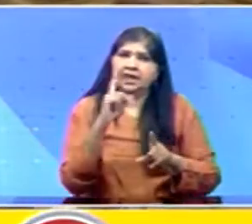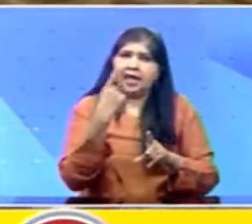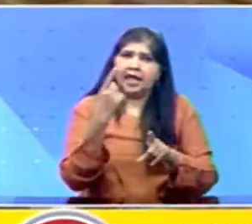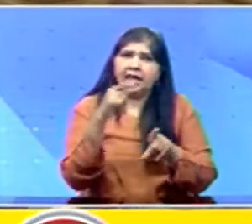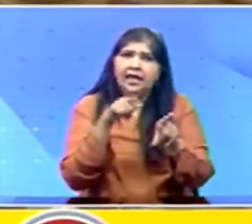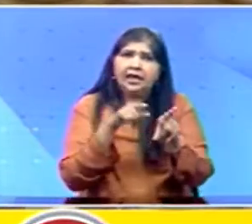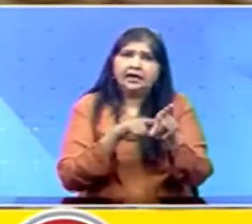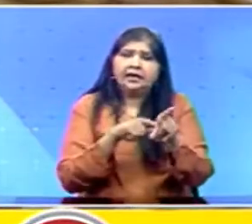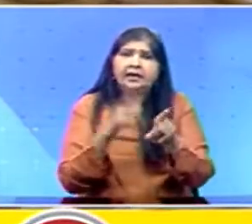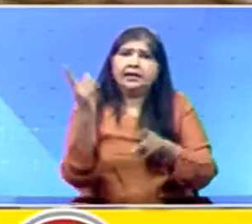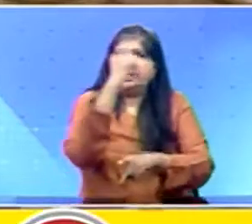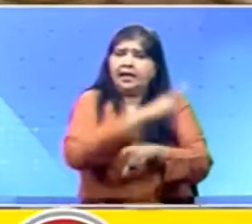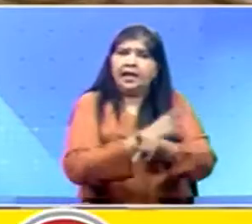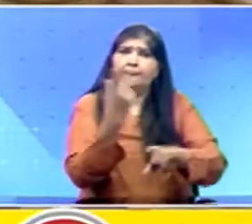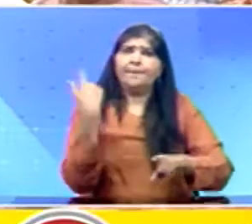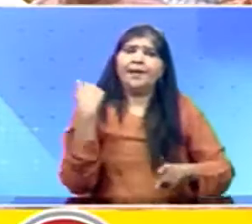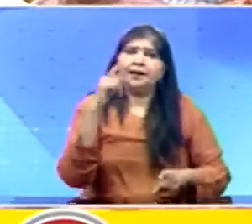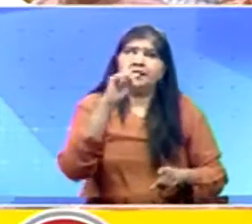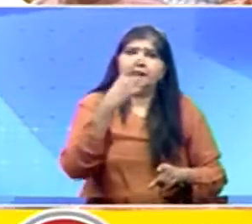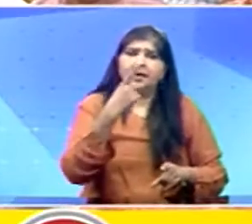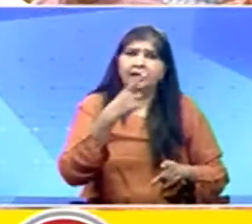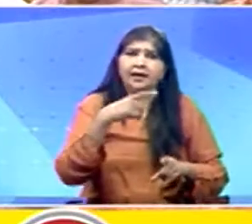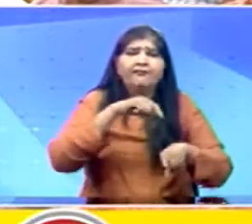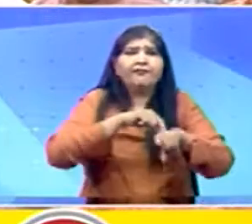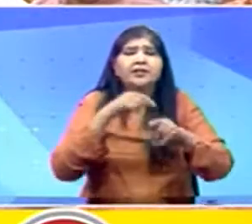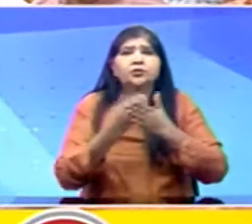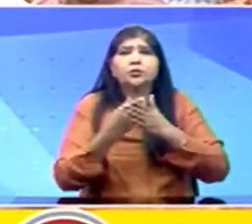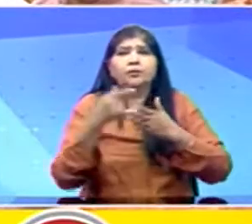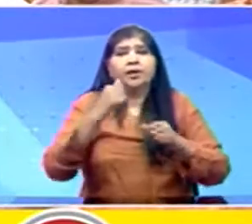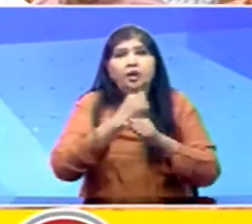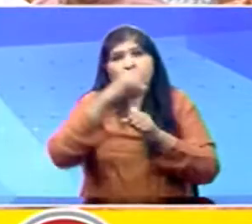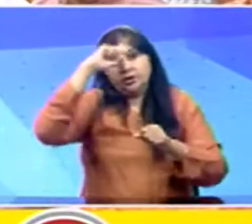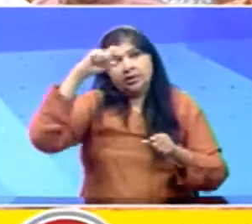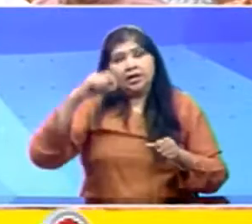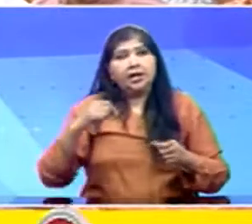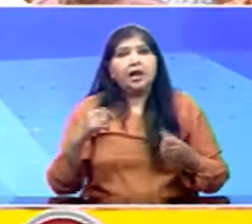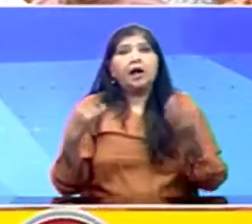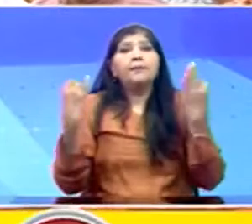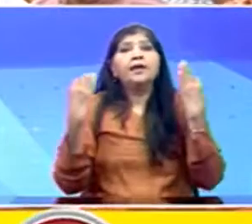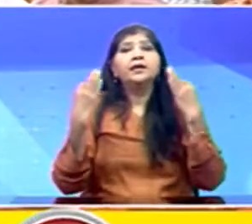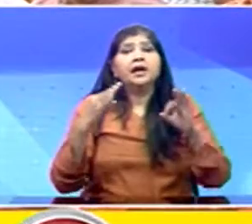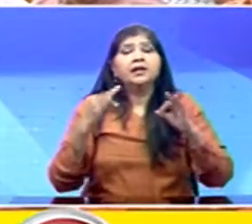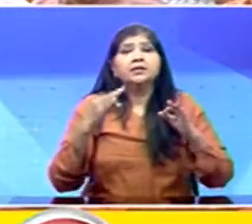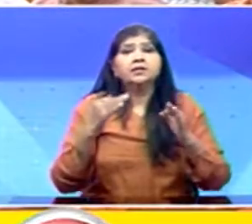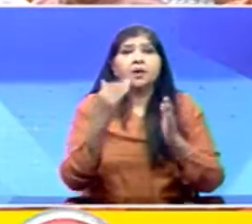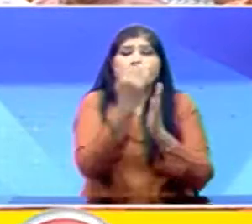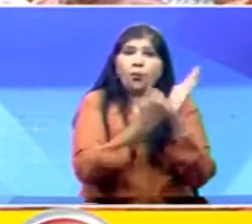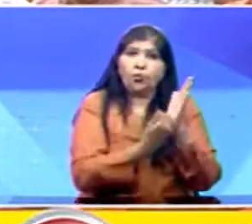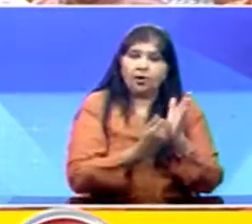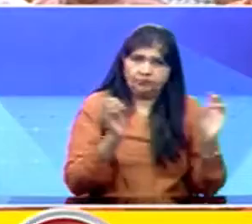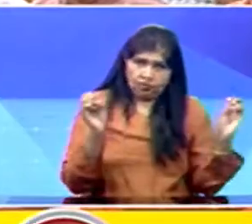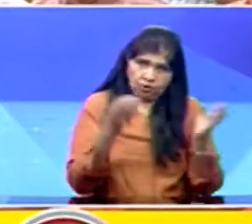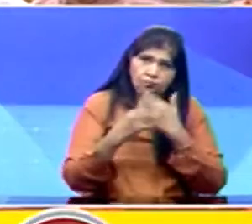आशार की पहली तीची को हमने गुजरात में एक संस्कृत उत्सव की शुरुवात की थी